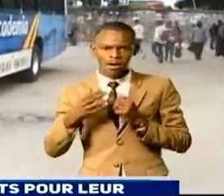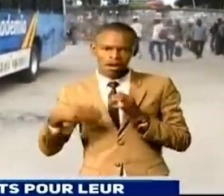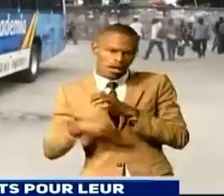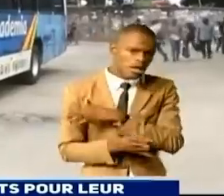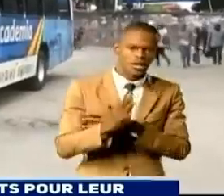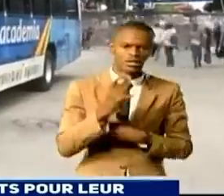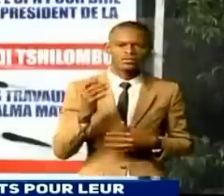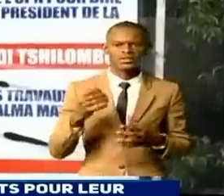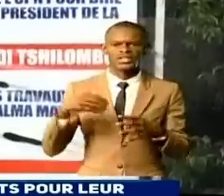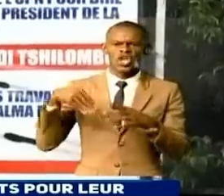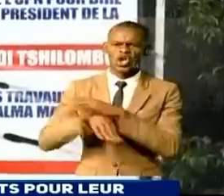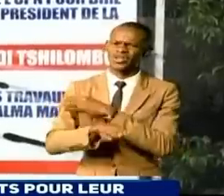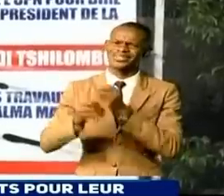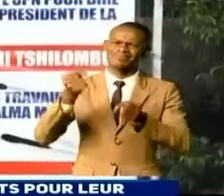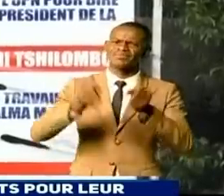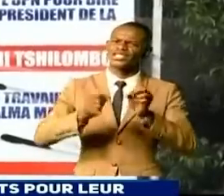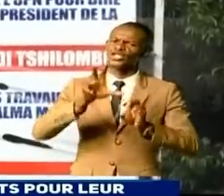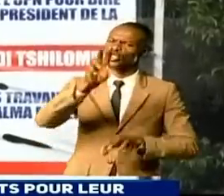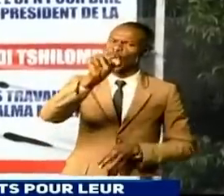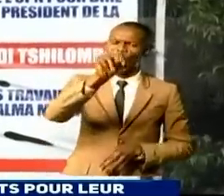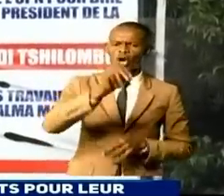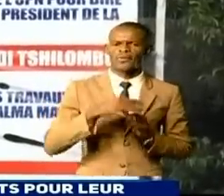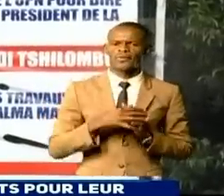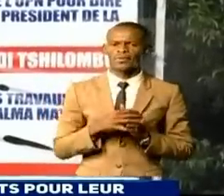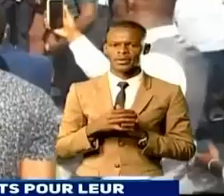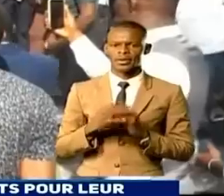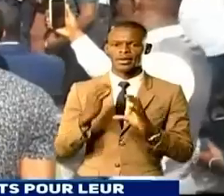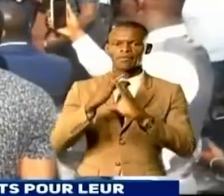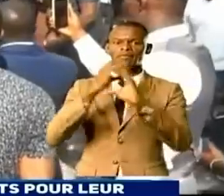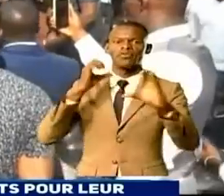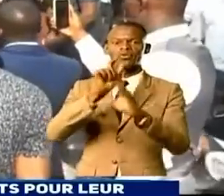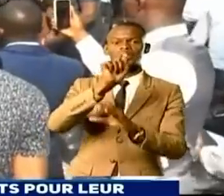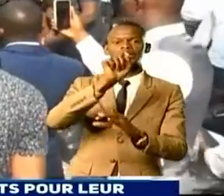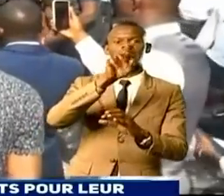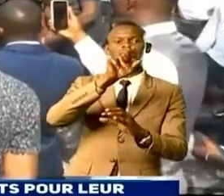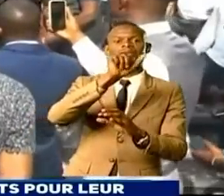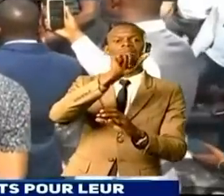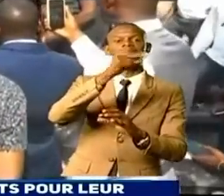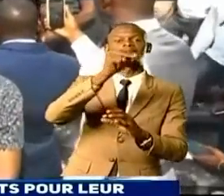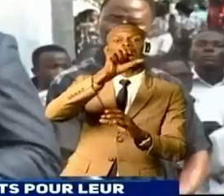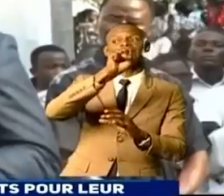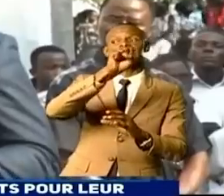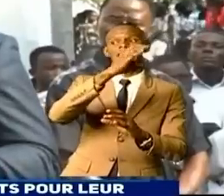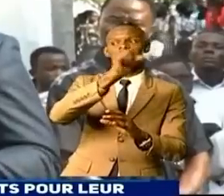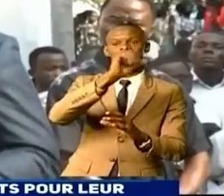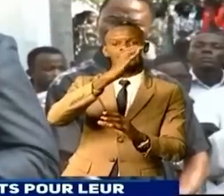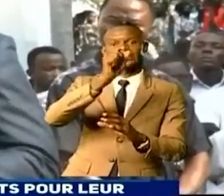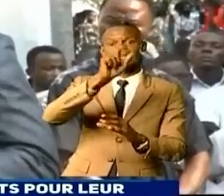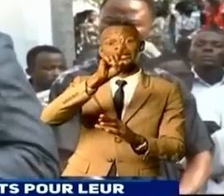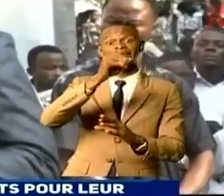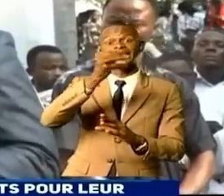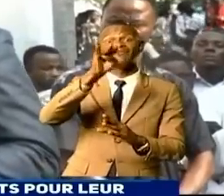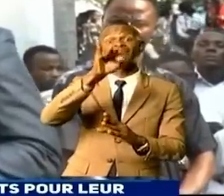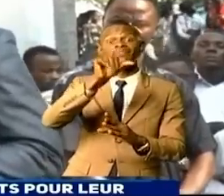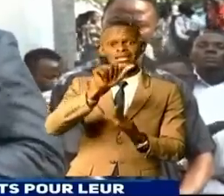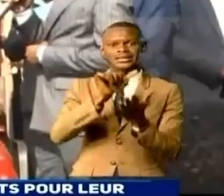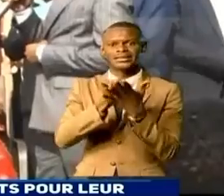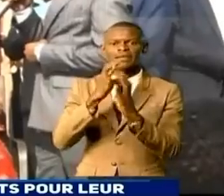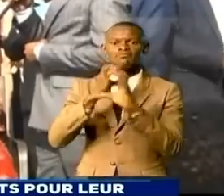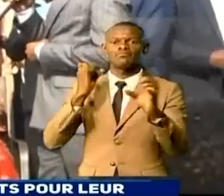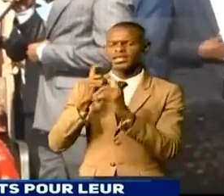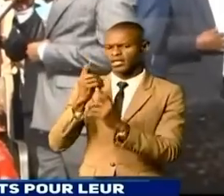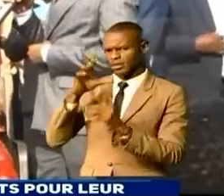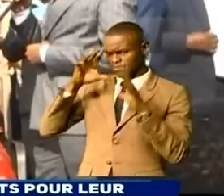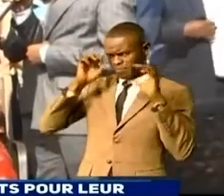président Félix-Antoine Tshisekedi Tshilombo faite aux étudiants en mai 2021 en vue de résoudre l'épineux problème